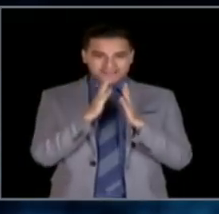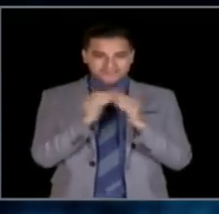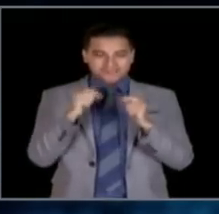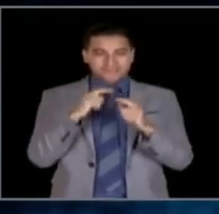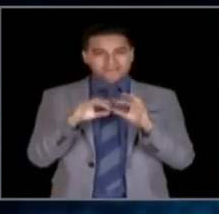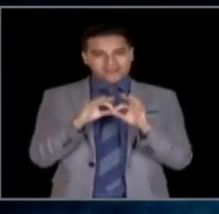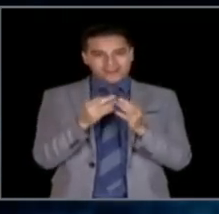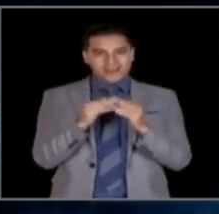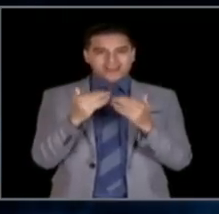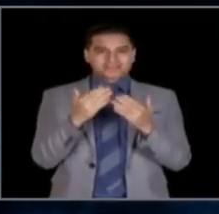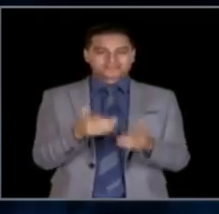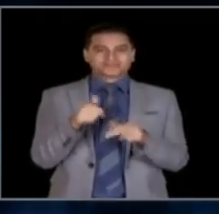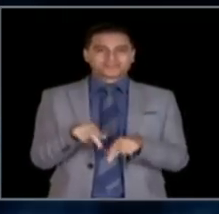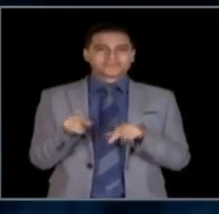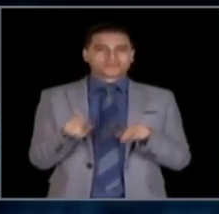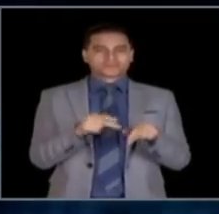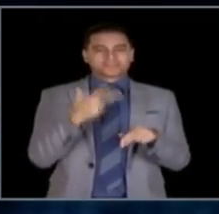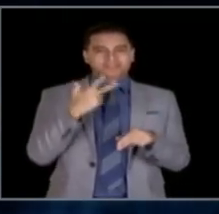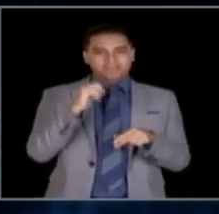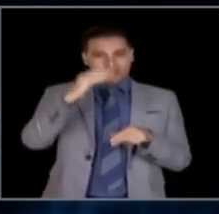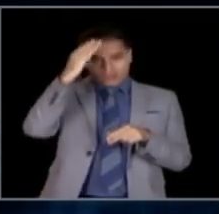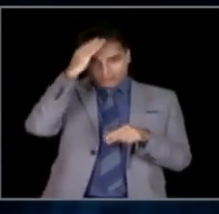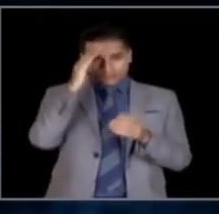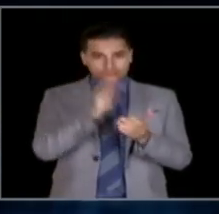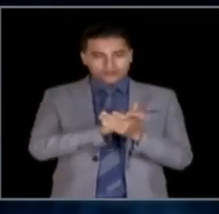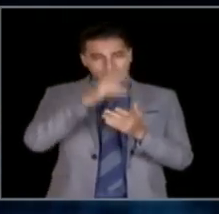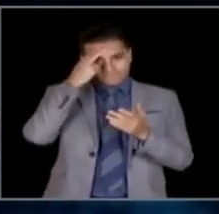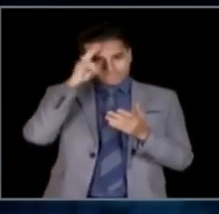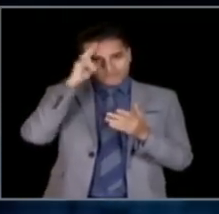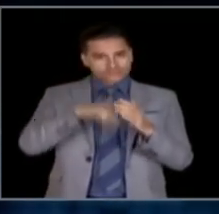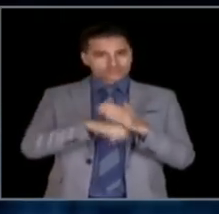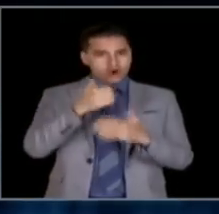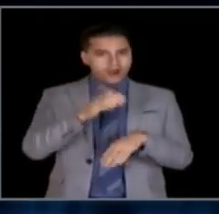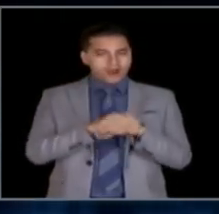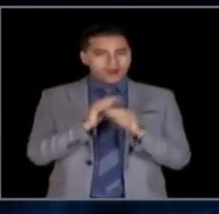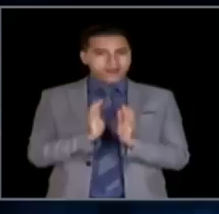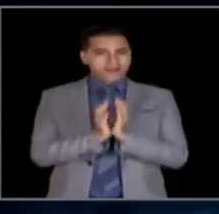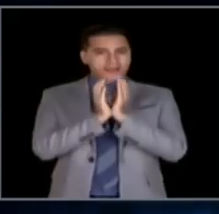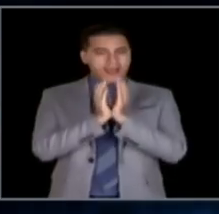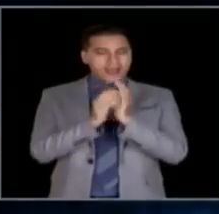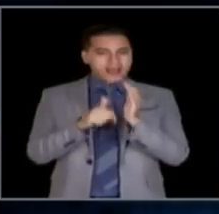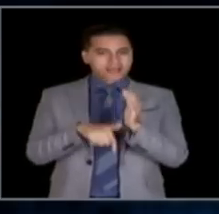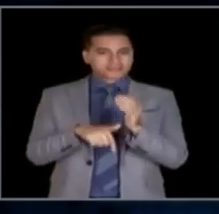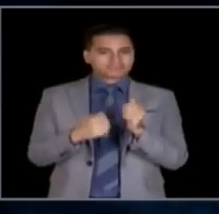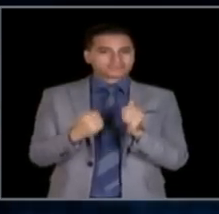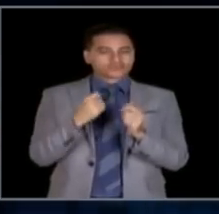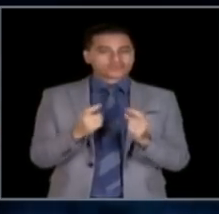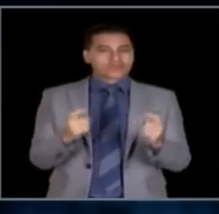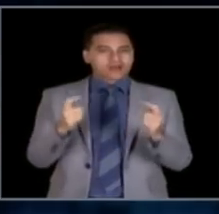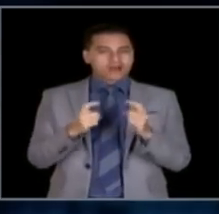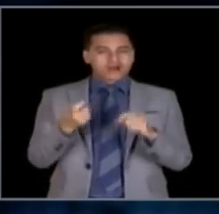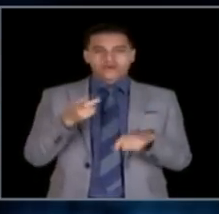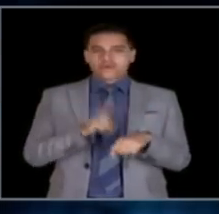بنك اهل مصر. في الموسم الثالث من العباقره اصحاب، مين يا ترى اللي هيفوز بكاس البطوله؟ ومين